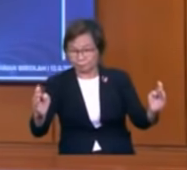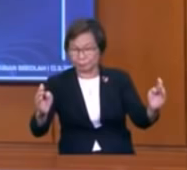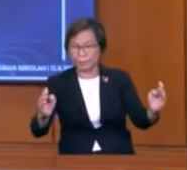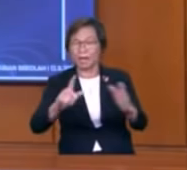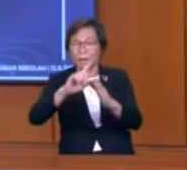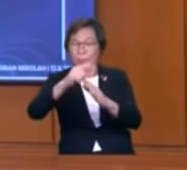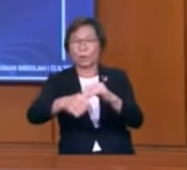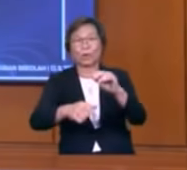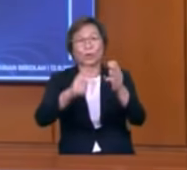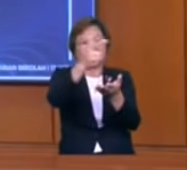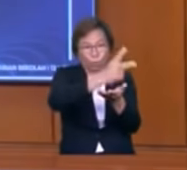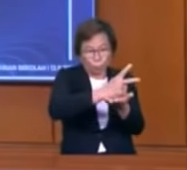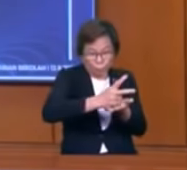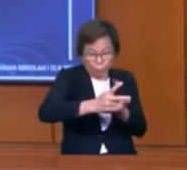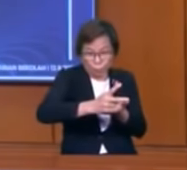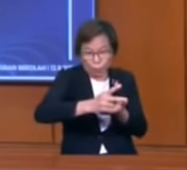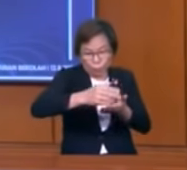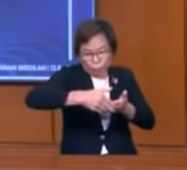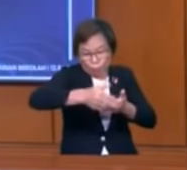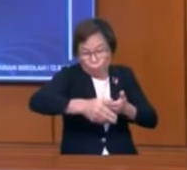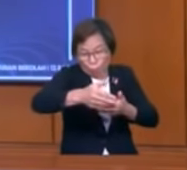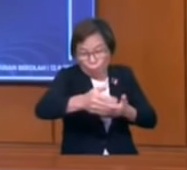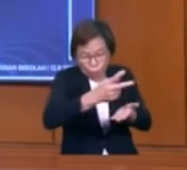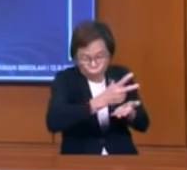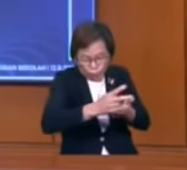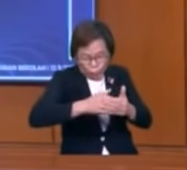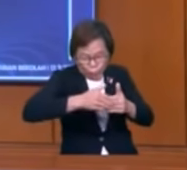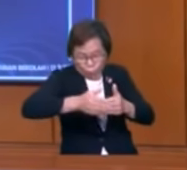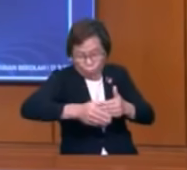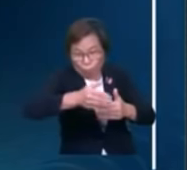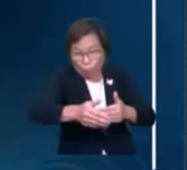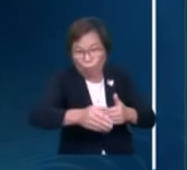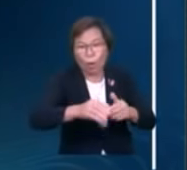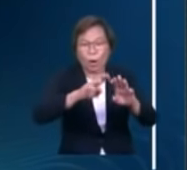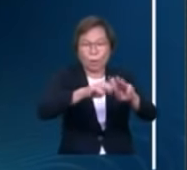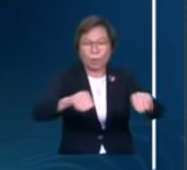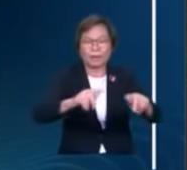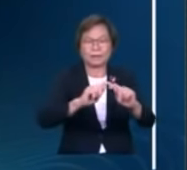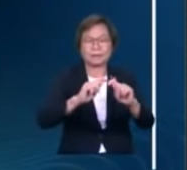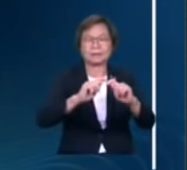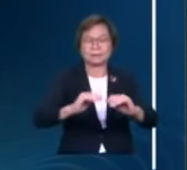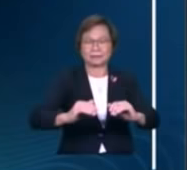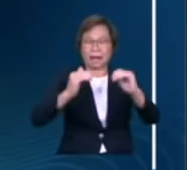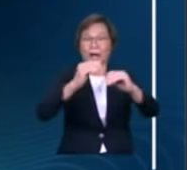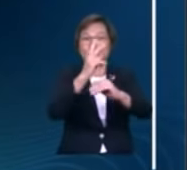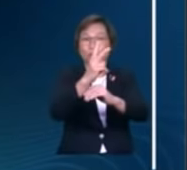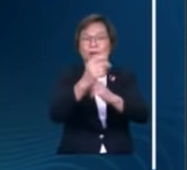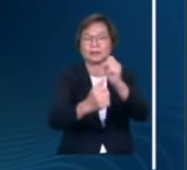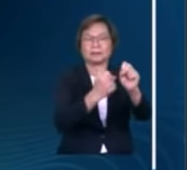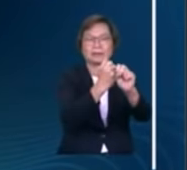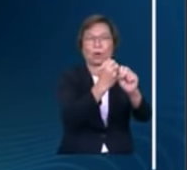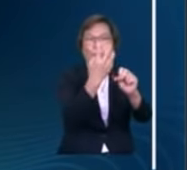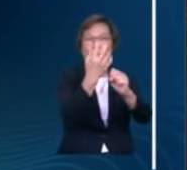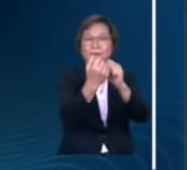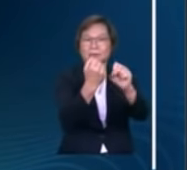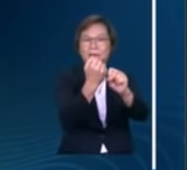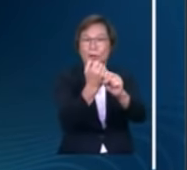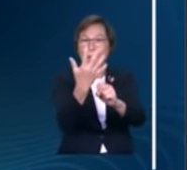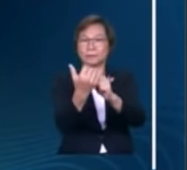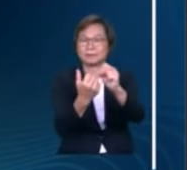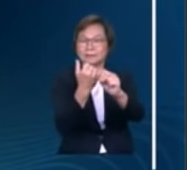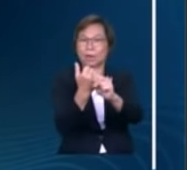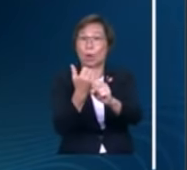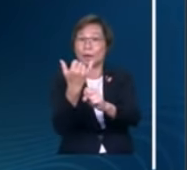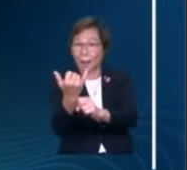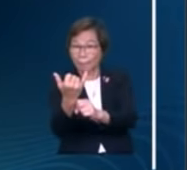kemudian dua minggu berikutnya maka murid tahap dua yaitu tahun 4 5 dan